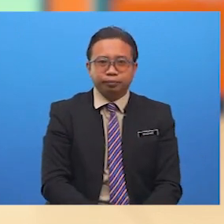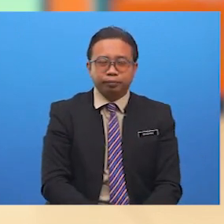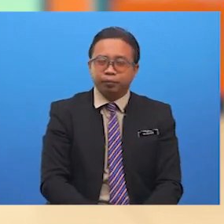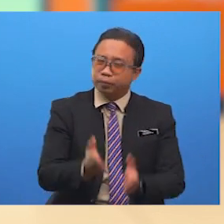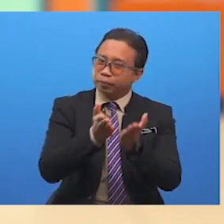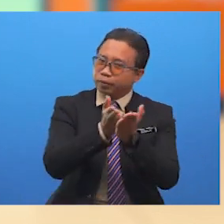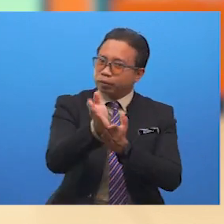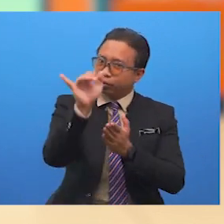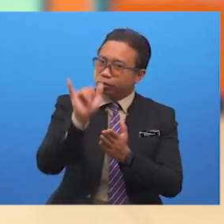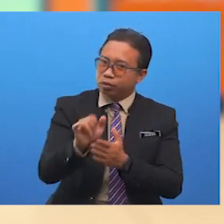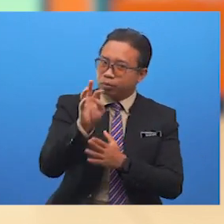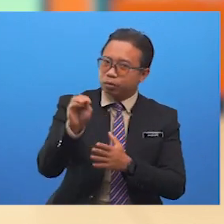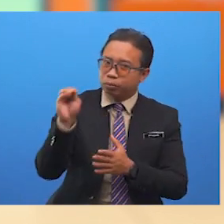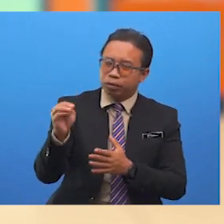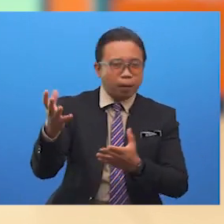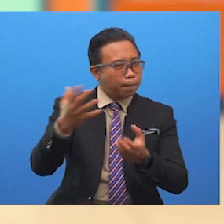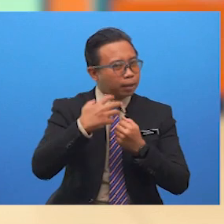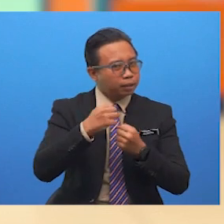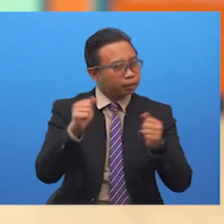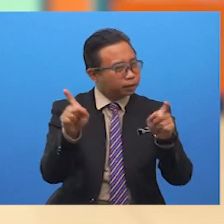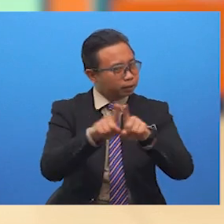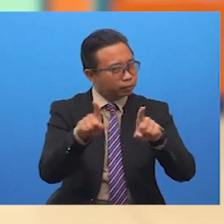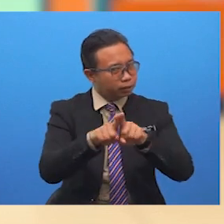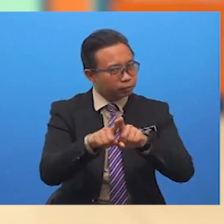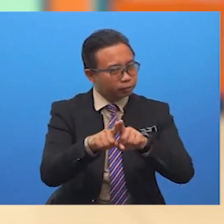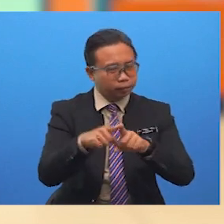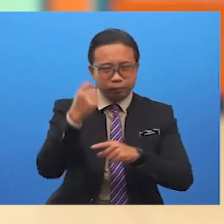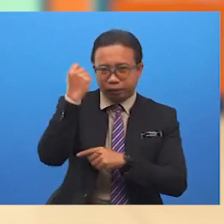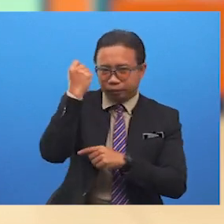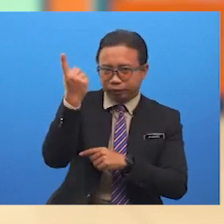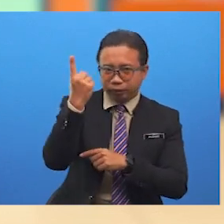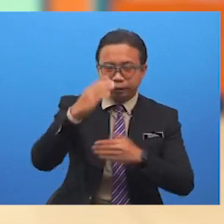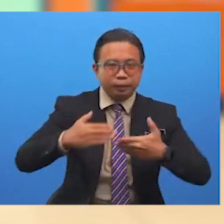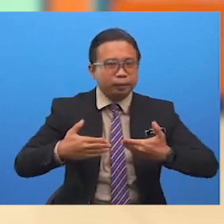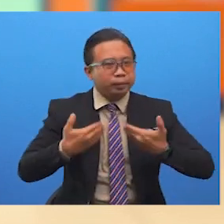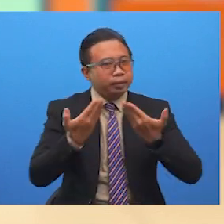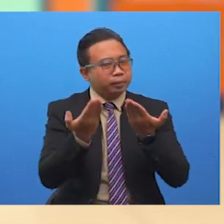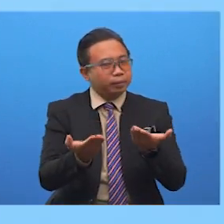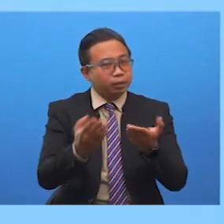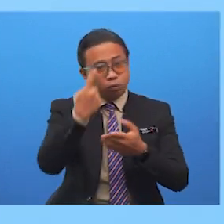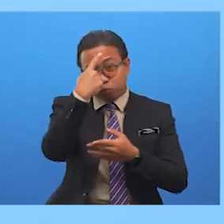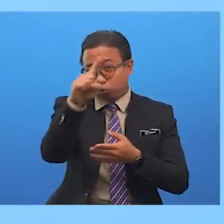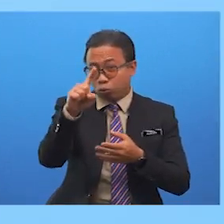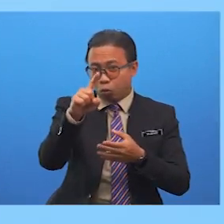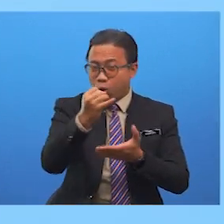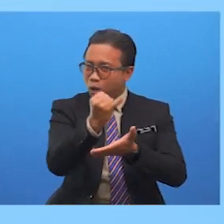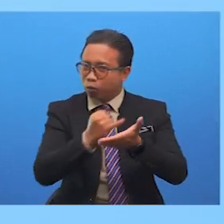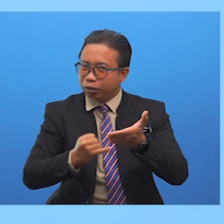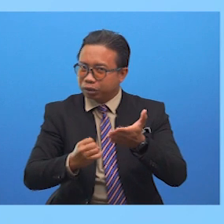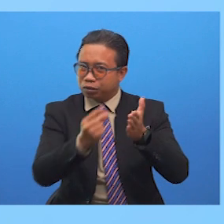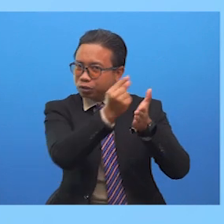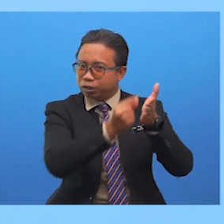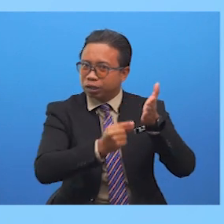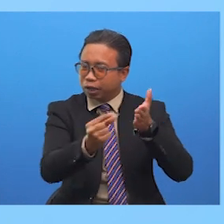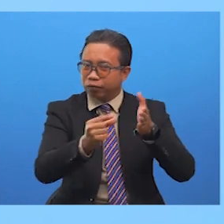seterusnya murid-murid Mari sama-sama kita fahami bagaimanakah untuk melukis